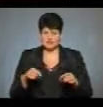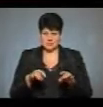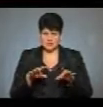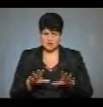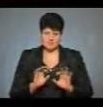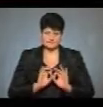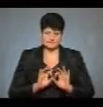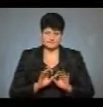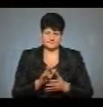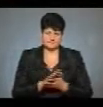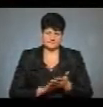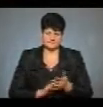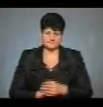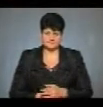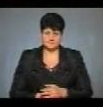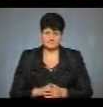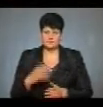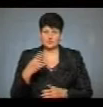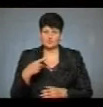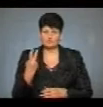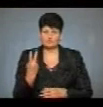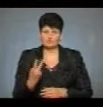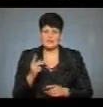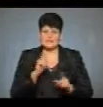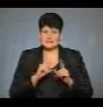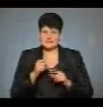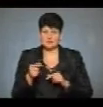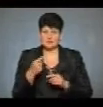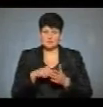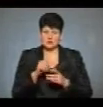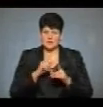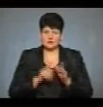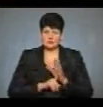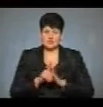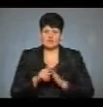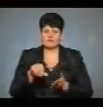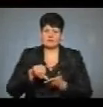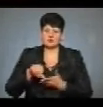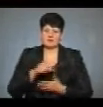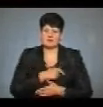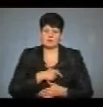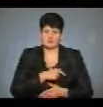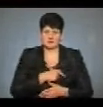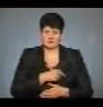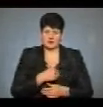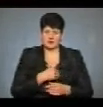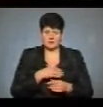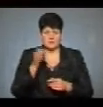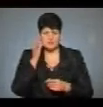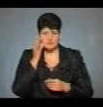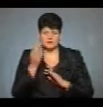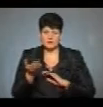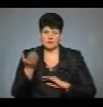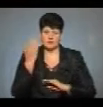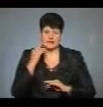Богдана Сарабун. 42-га сесія Тернопільської міськради розпочалася з виступів депутатів. Але я хотів би підгадати, що на